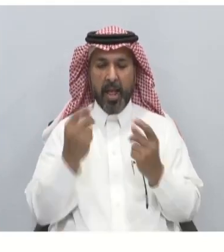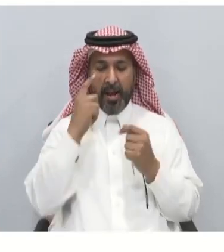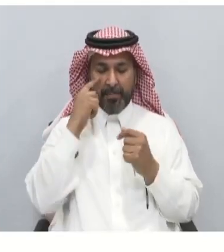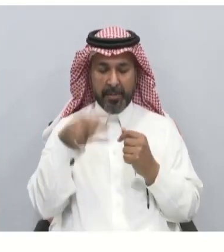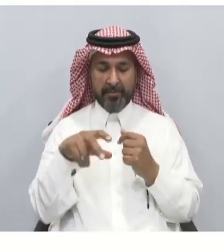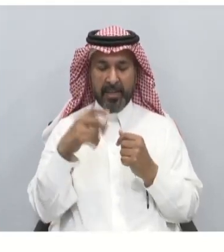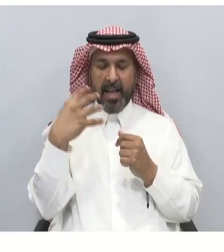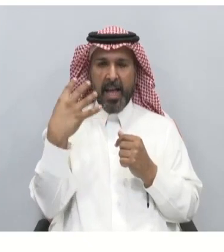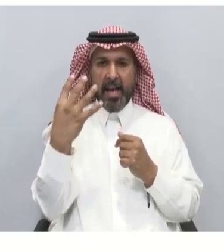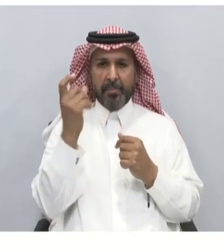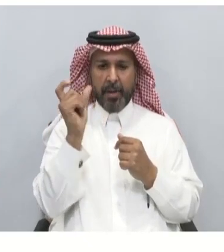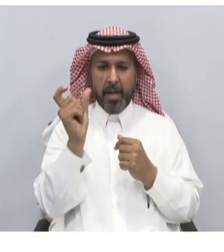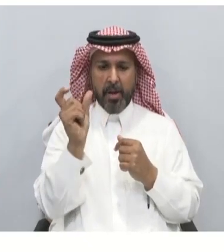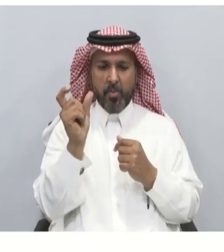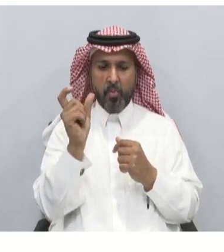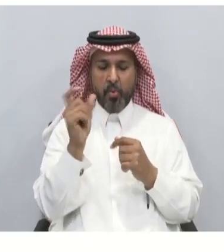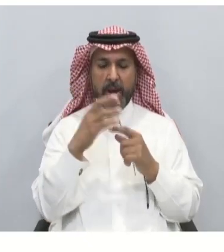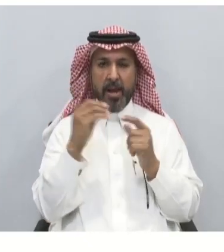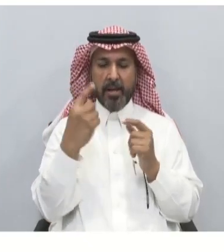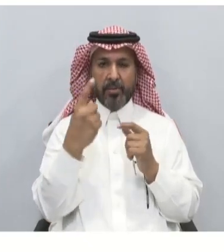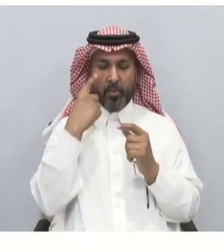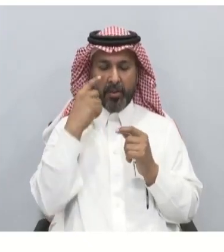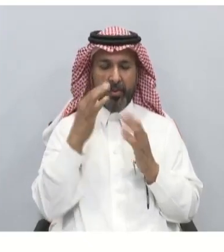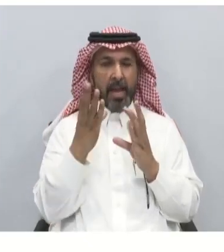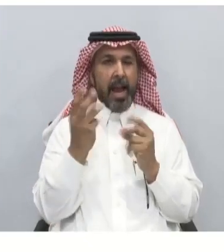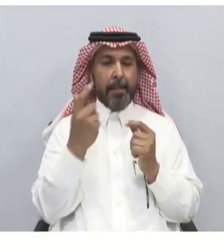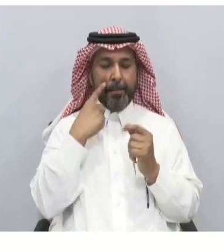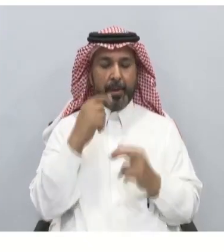النوني، بينما إذا كانت المتتابعة التي حدها النوني